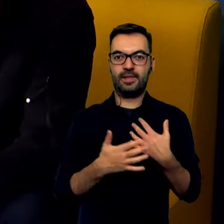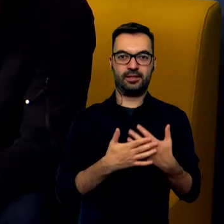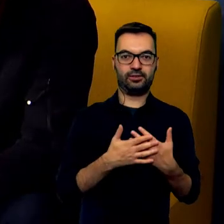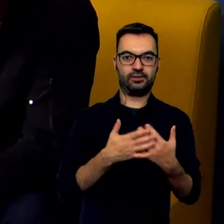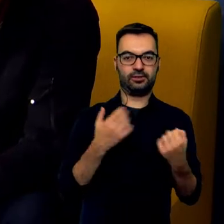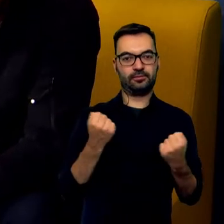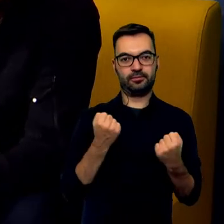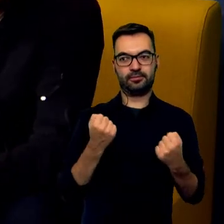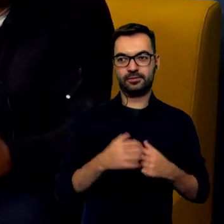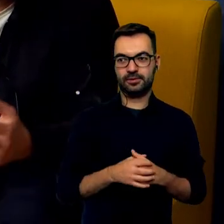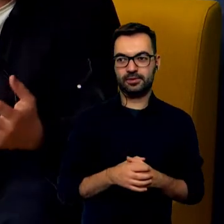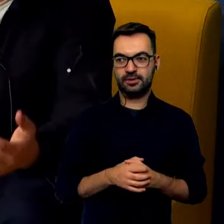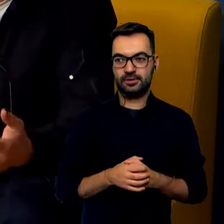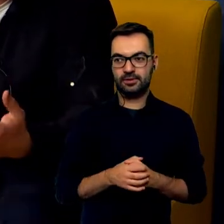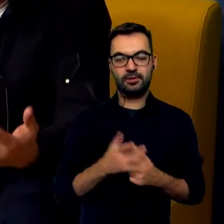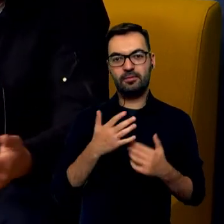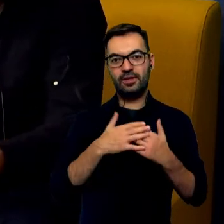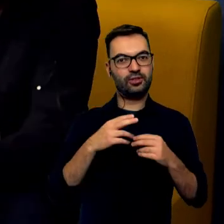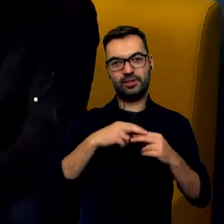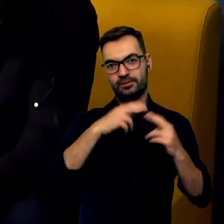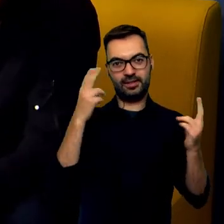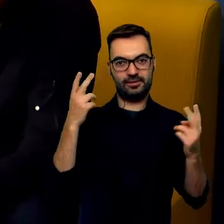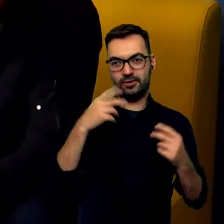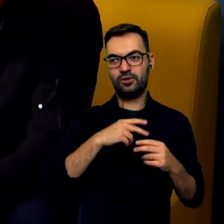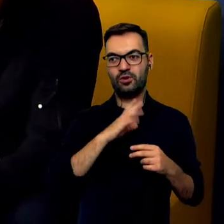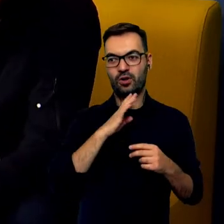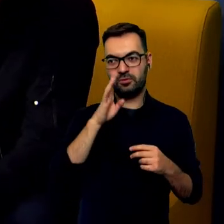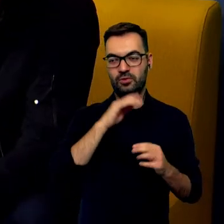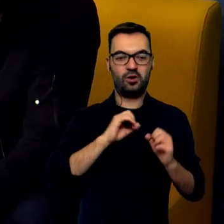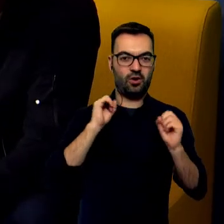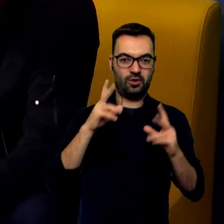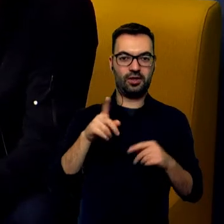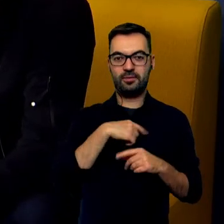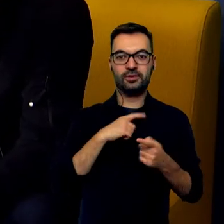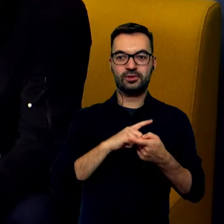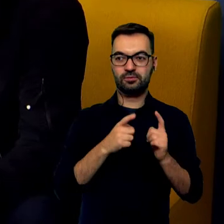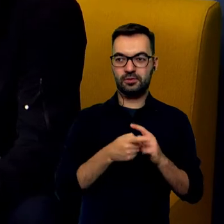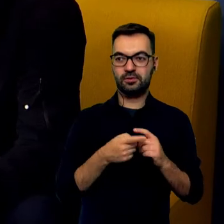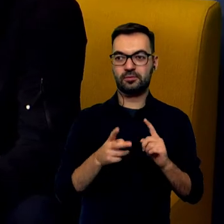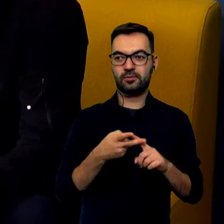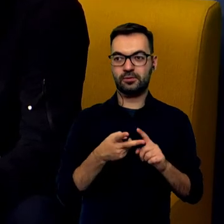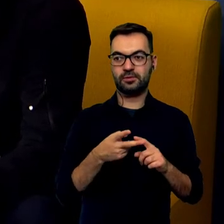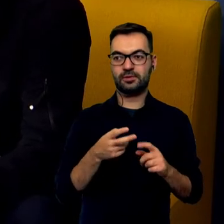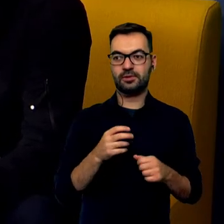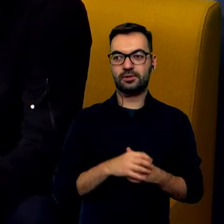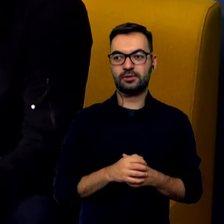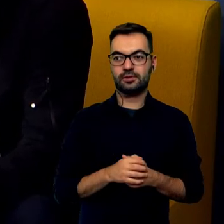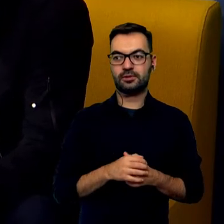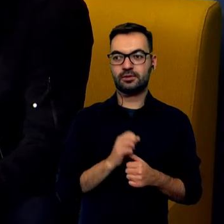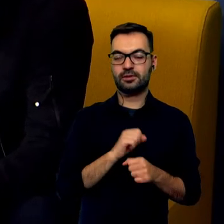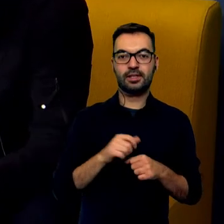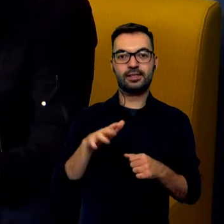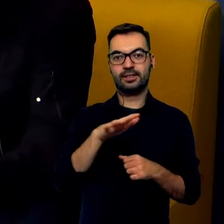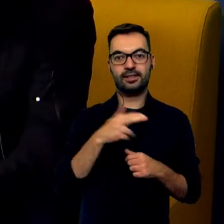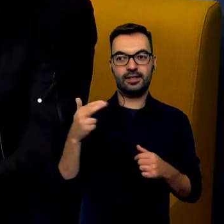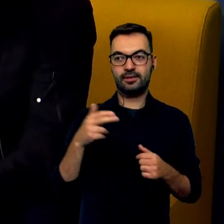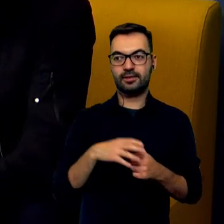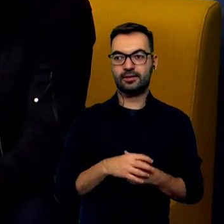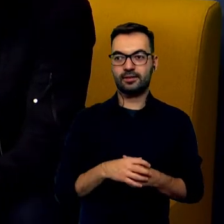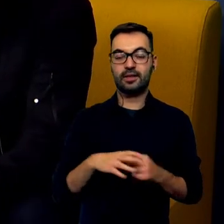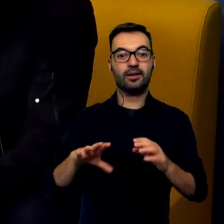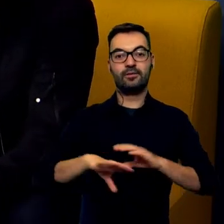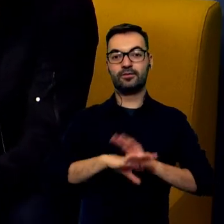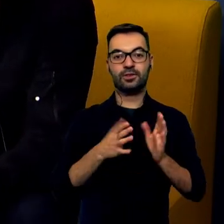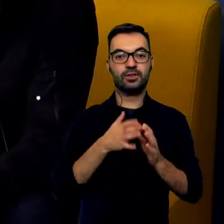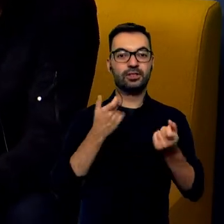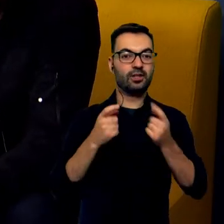zbliżenie do absolutu. I w porządku, jak gdyby my na tej ścieżce się spotykamy, a poza tym, wiesz, no jest też taki obszar, że wszystko, o czym